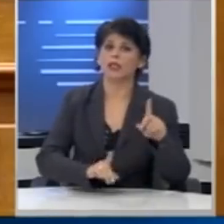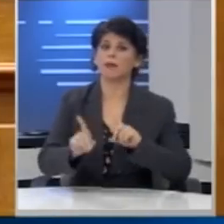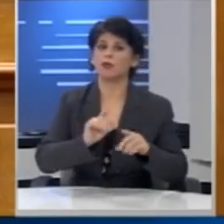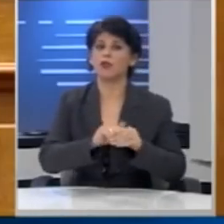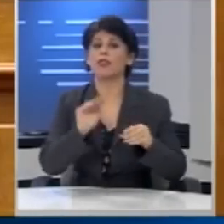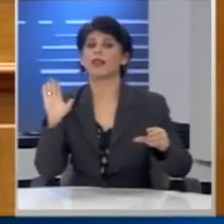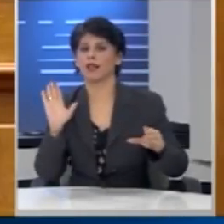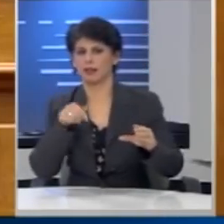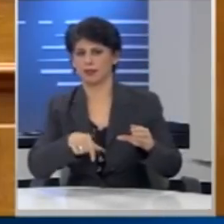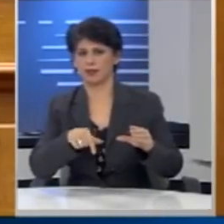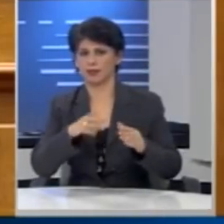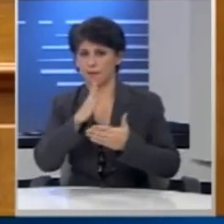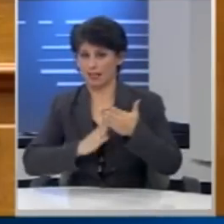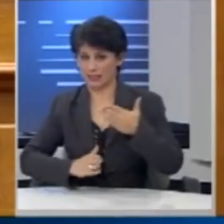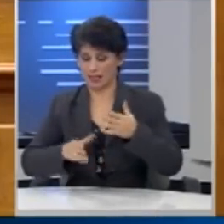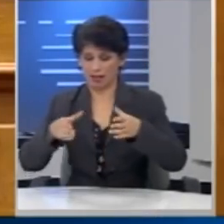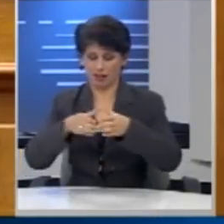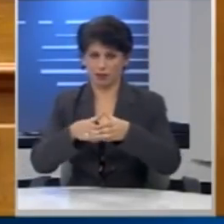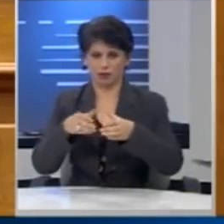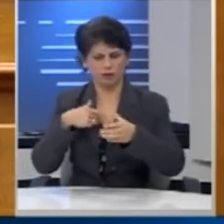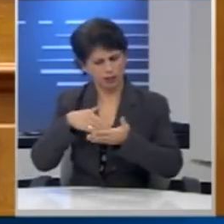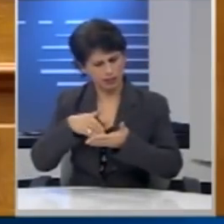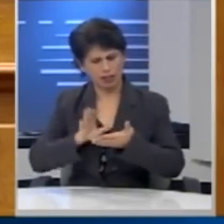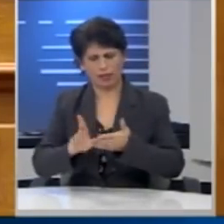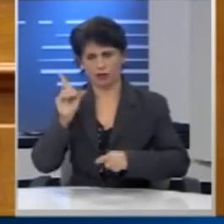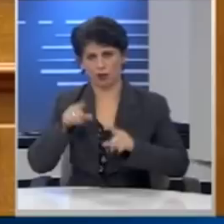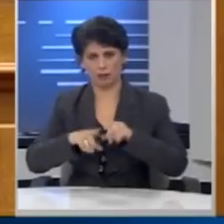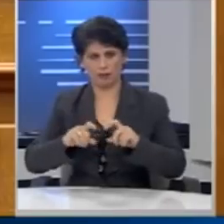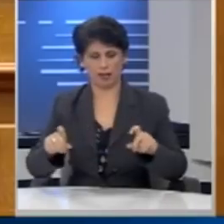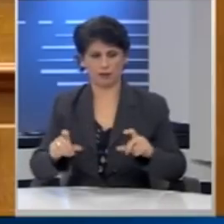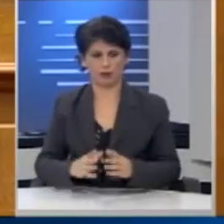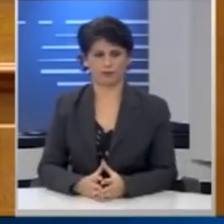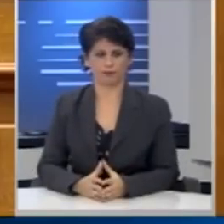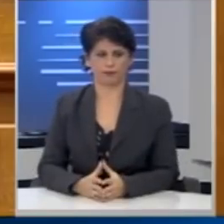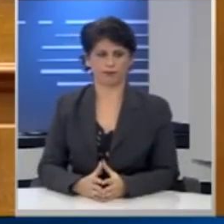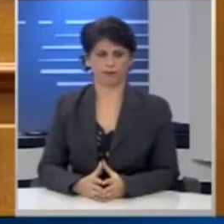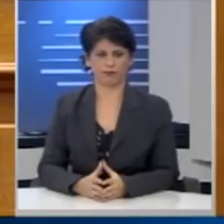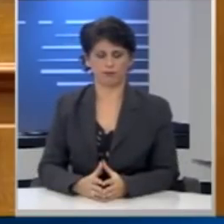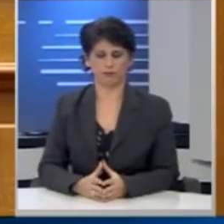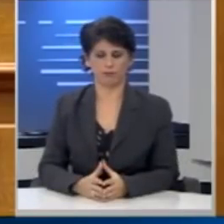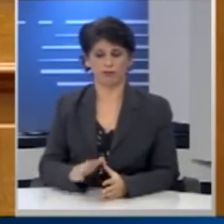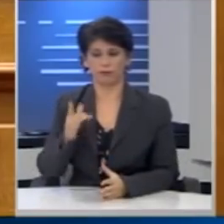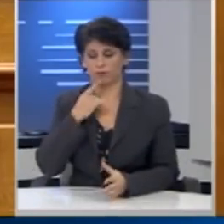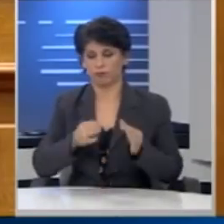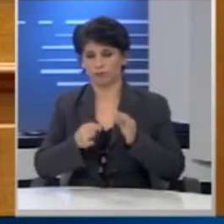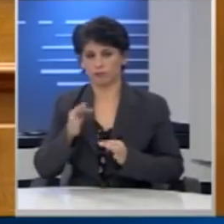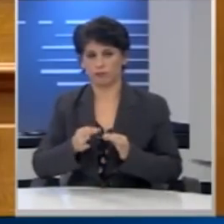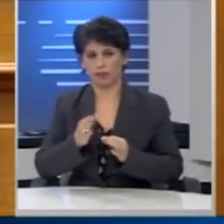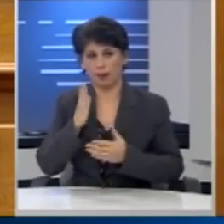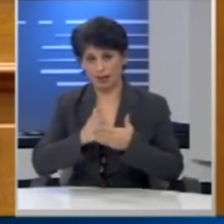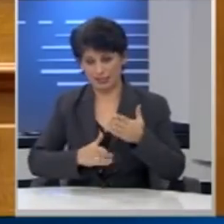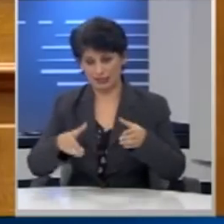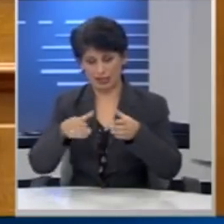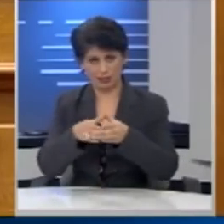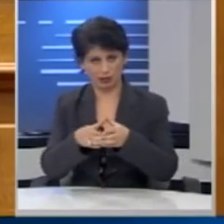δεν ανήκει σε αυτήν. Να ξεκαθαρίσω λοιπόν ορισμένα πράγματα. Όταν μιλάω για μεσαία